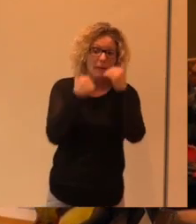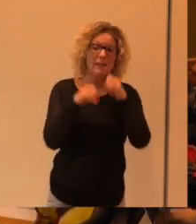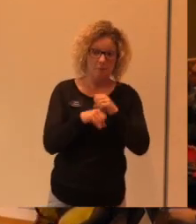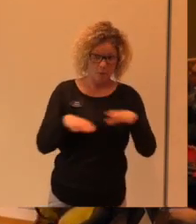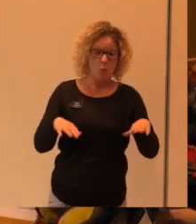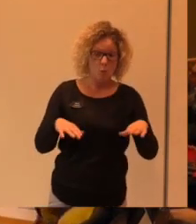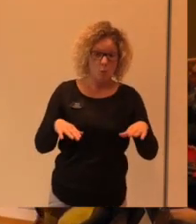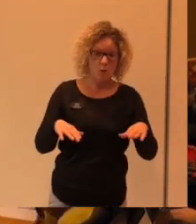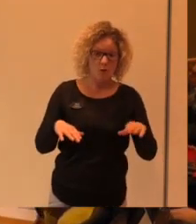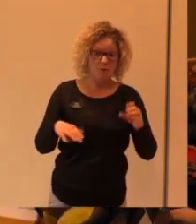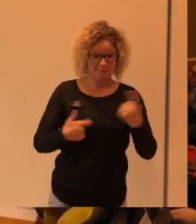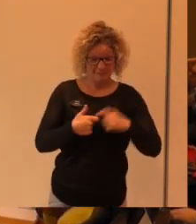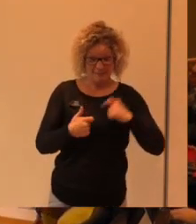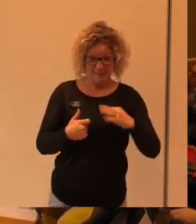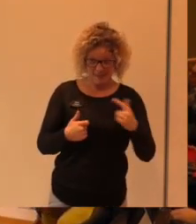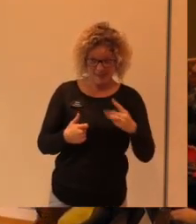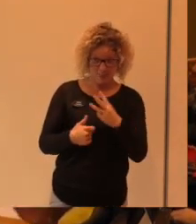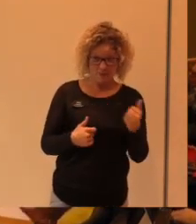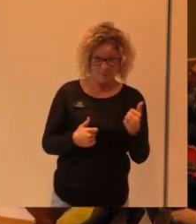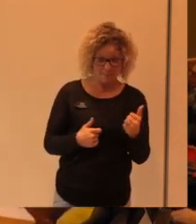informationen om tillgänglighet på webben då.